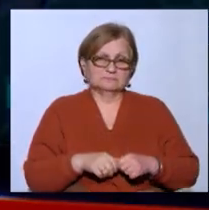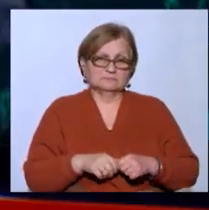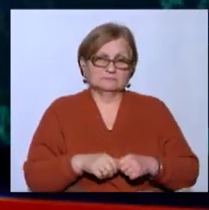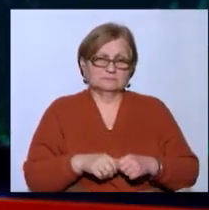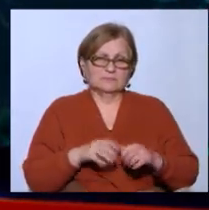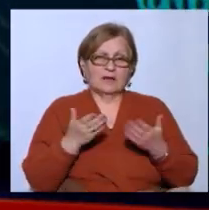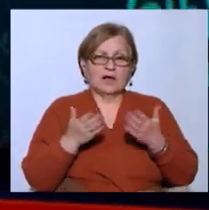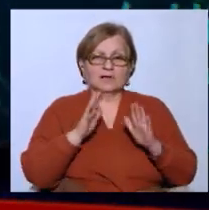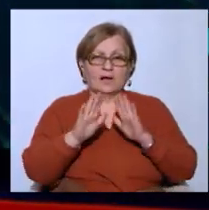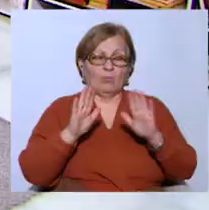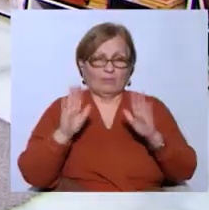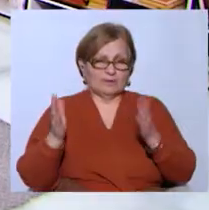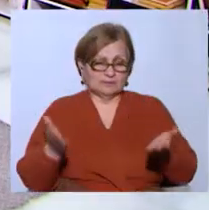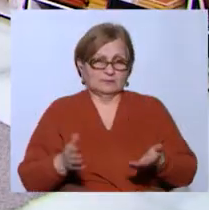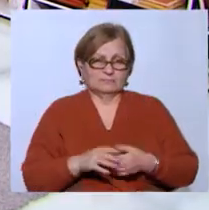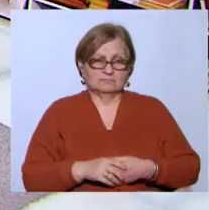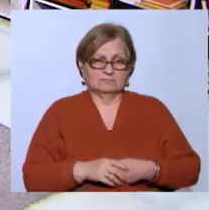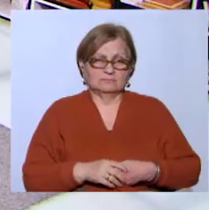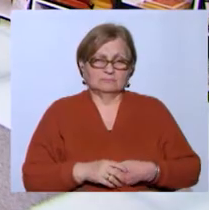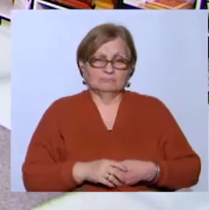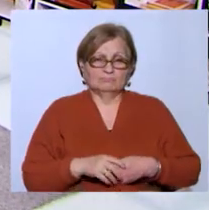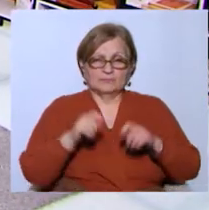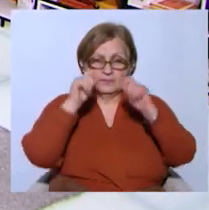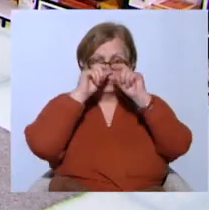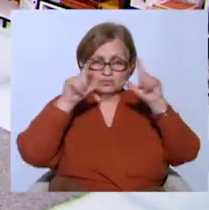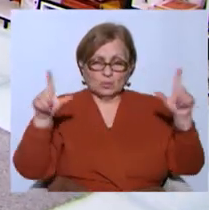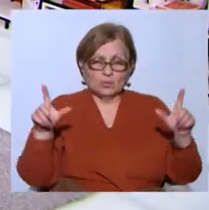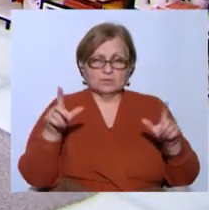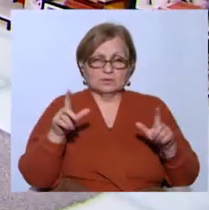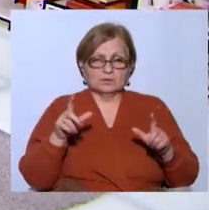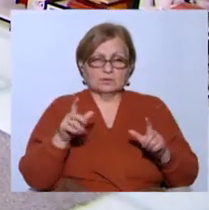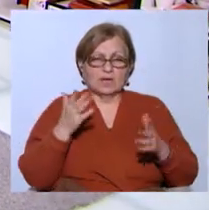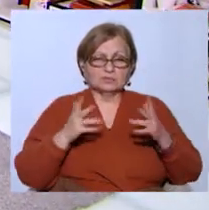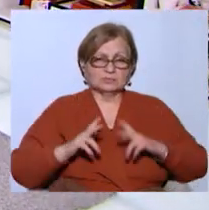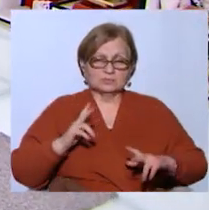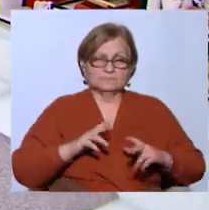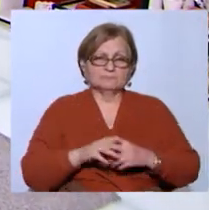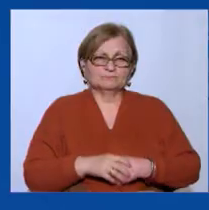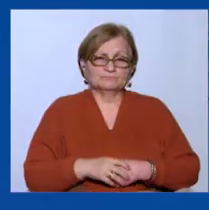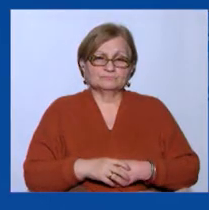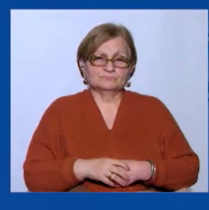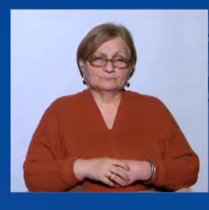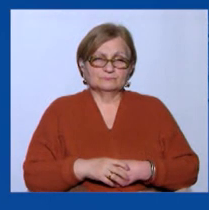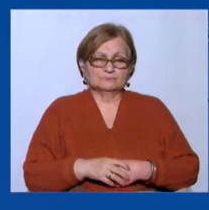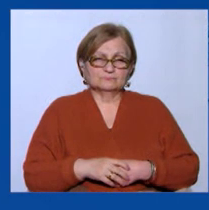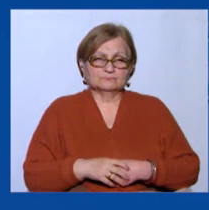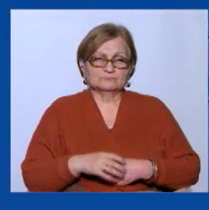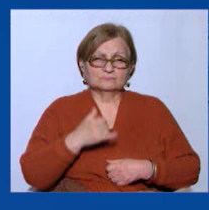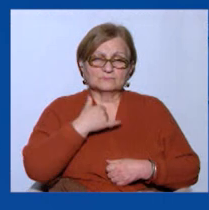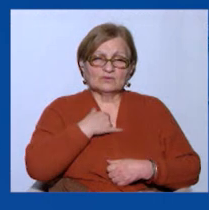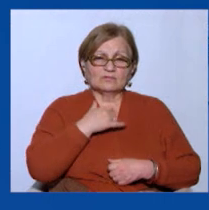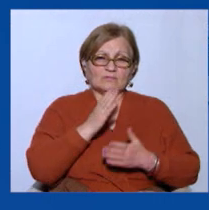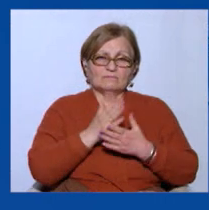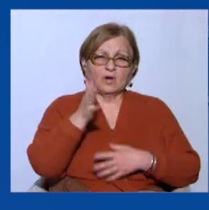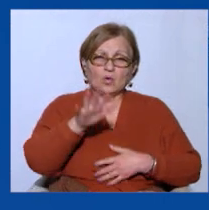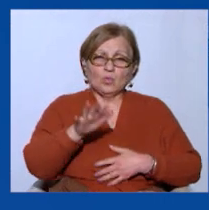რაღაც გამოფენა გვაქვს. მაგალითად, აი სკოლის გამოფენა ან უნივერსიტეტის და ასე შემდეგ. აი გვაქვს 5 ნივთი,